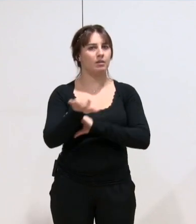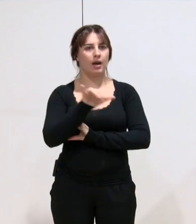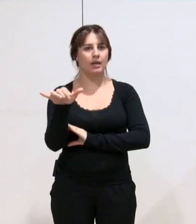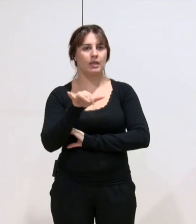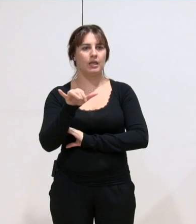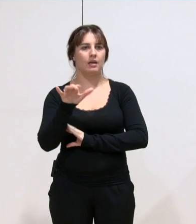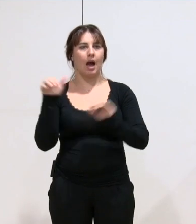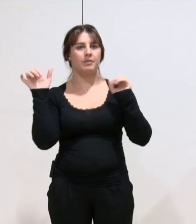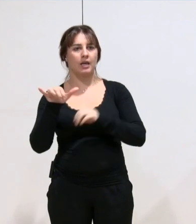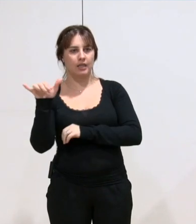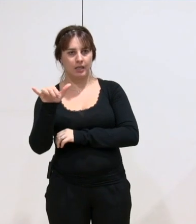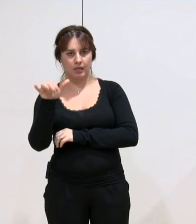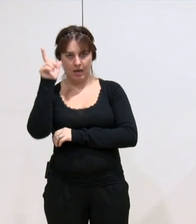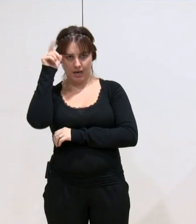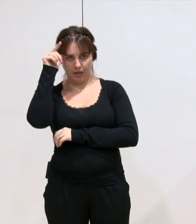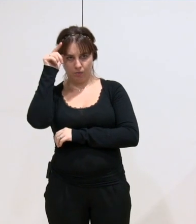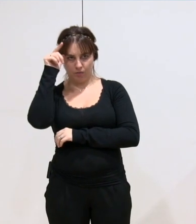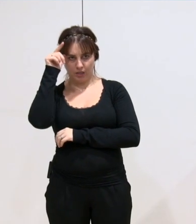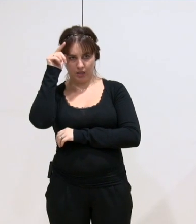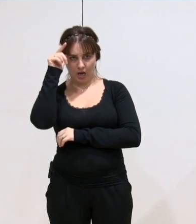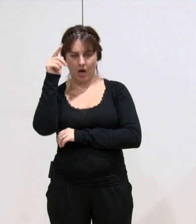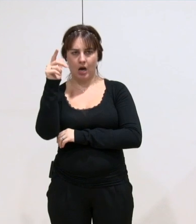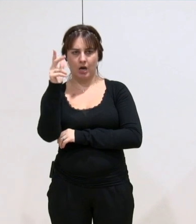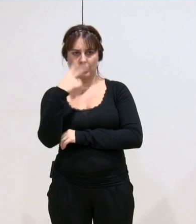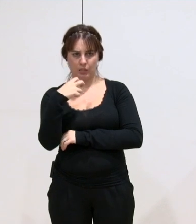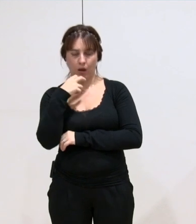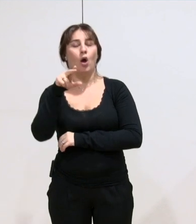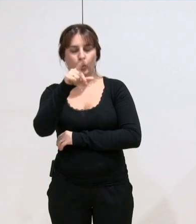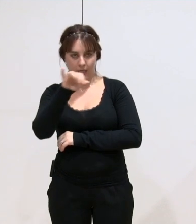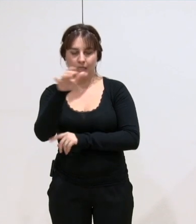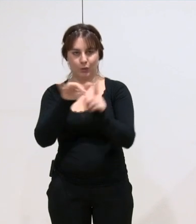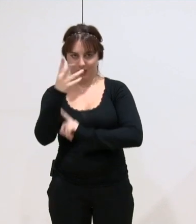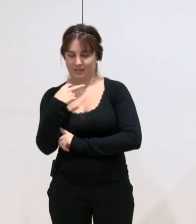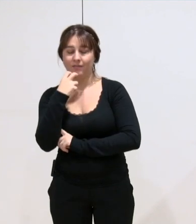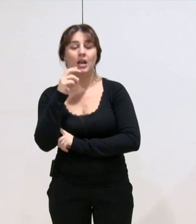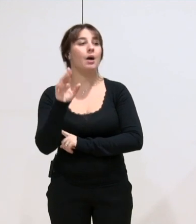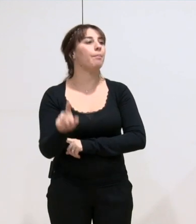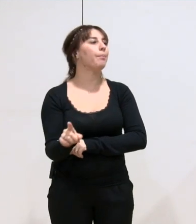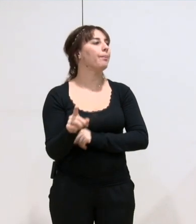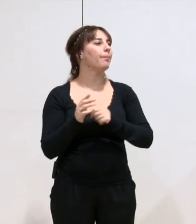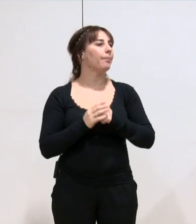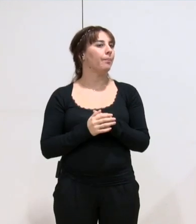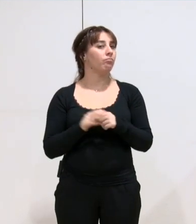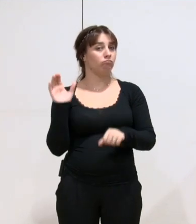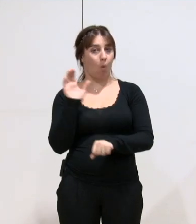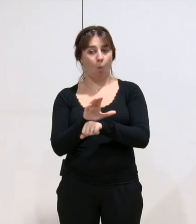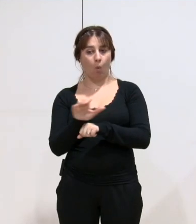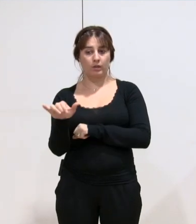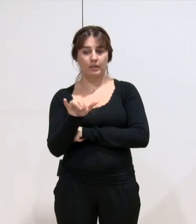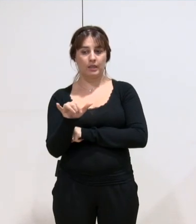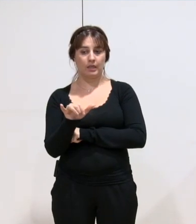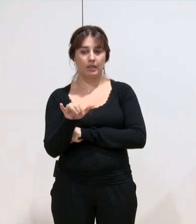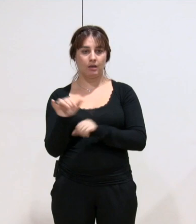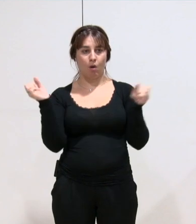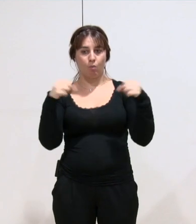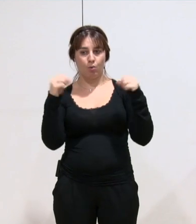s'abstient ? Les Républicains, citoyens, Républicains, UDI, Société civile. Qui vote contre ? Qui